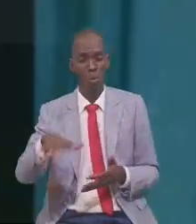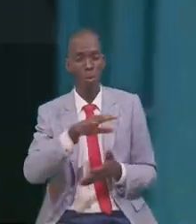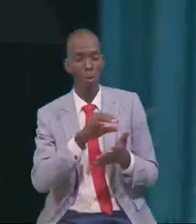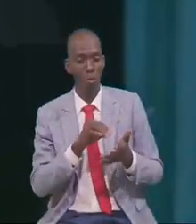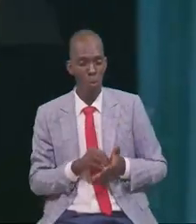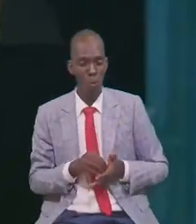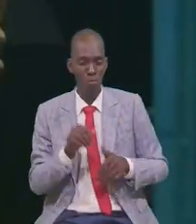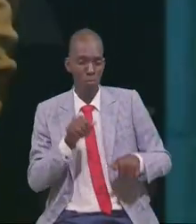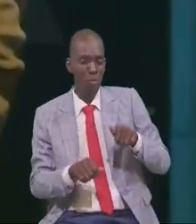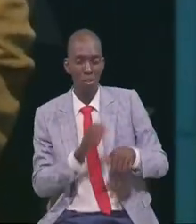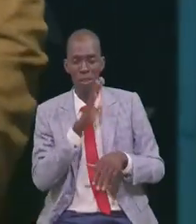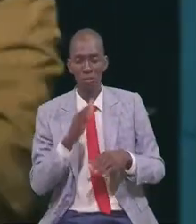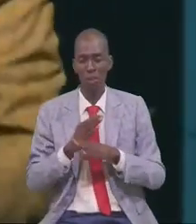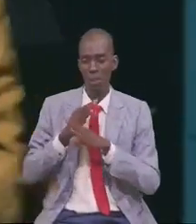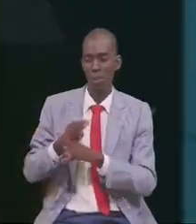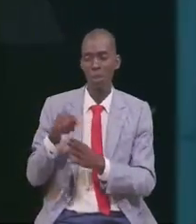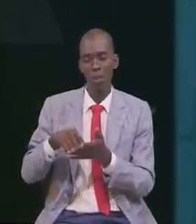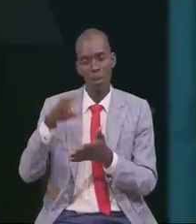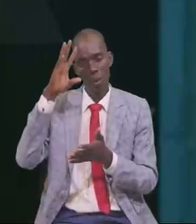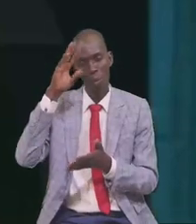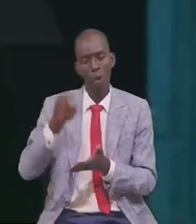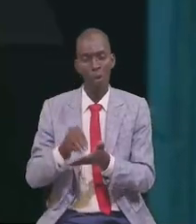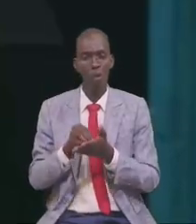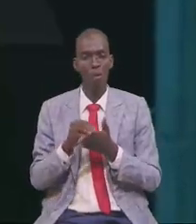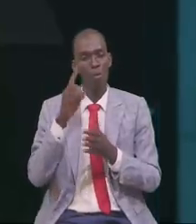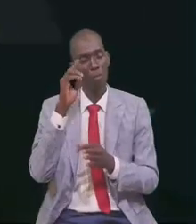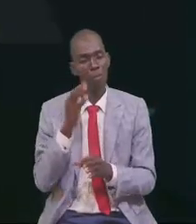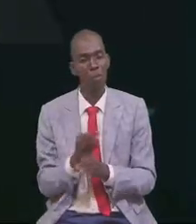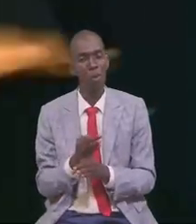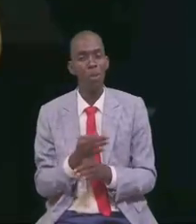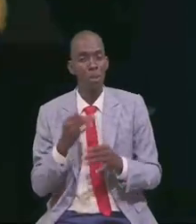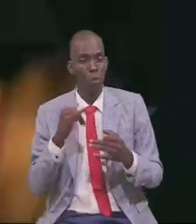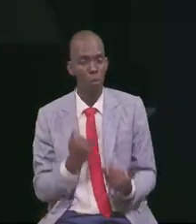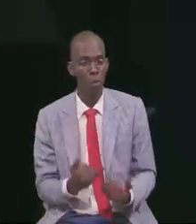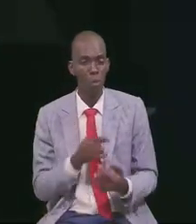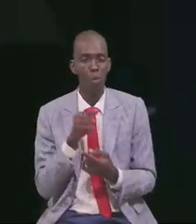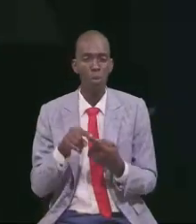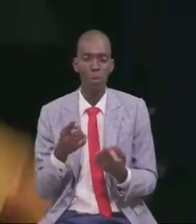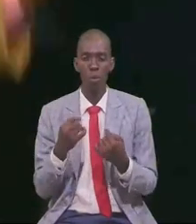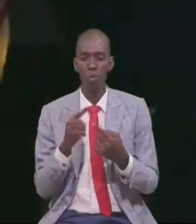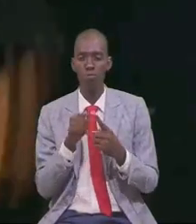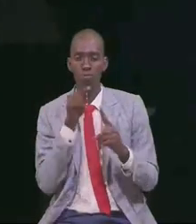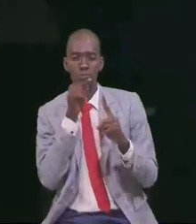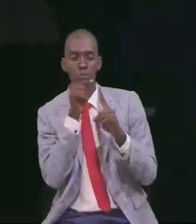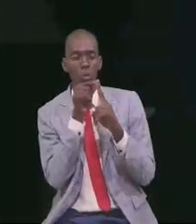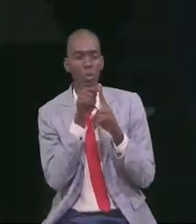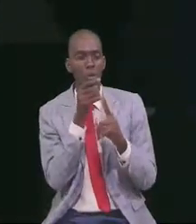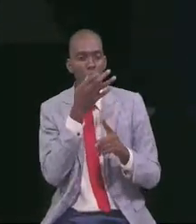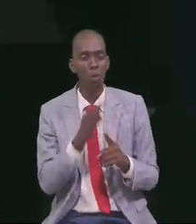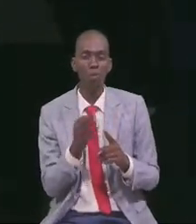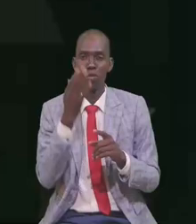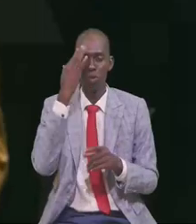Quand tu viens au niveau où tu sais que Jésus est mon sauveur, quels que soient les commentaires et